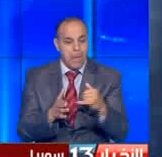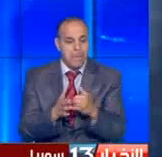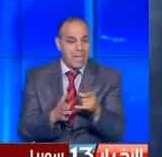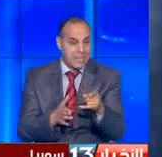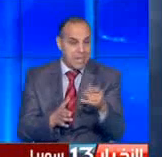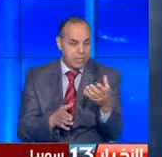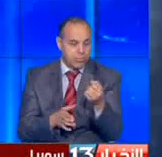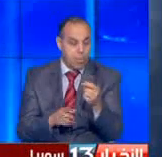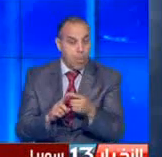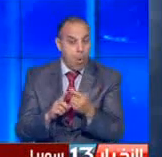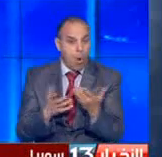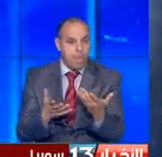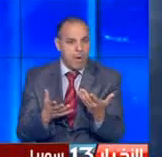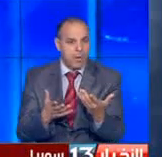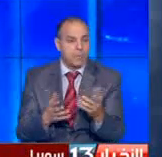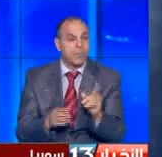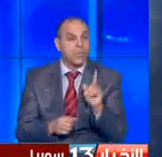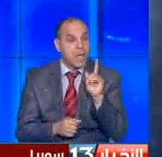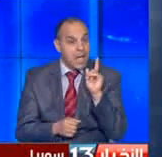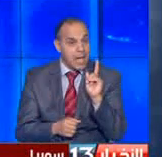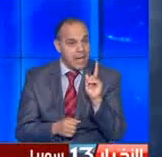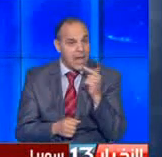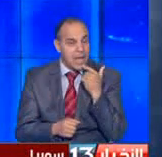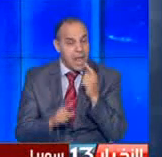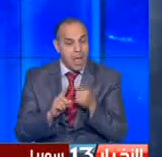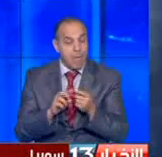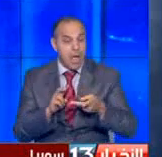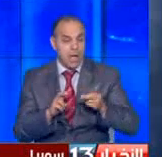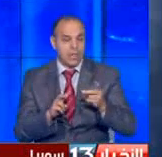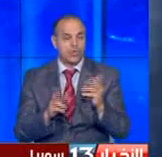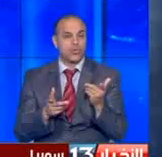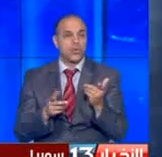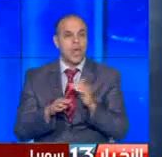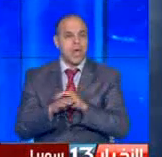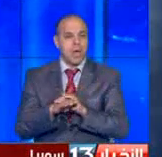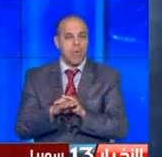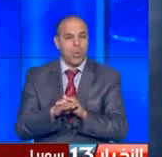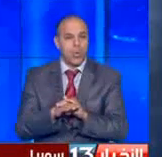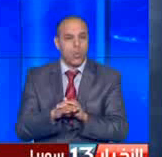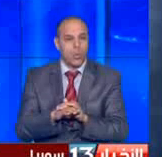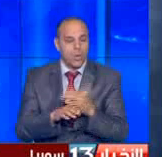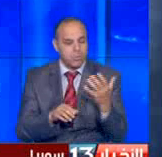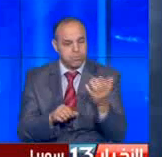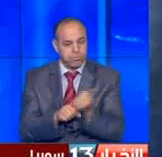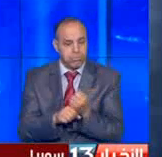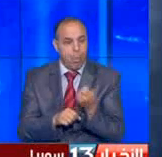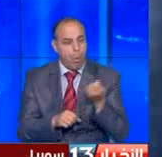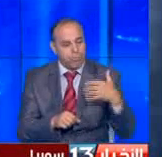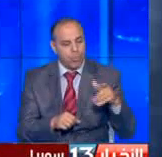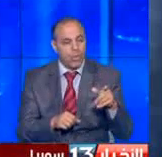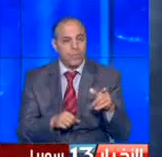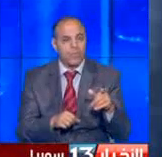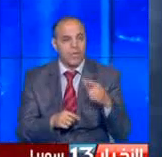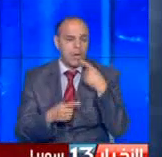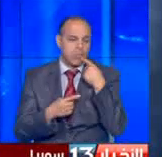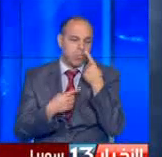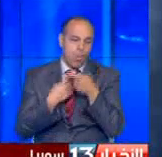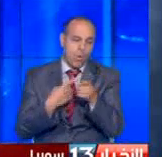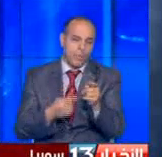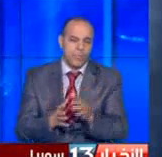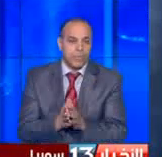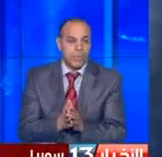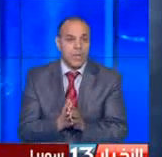على الرقي اهميه الرمزيه غير ان الاهميه الاكبر تتعلق بانتصار ما هو الثمن على احد تقديرهم